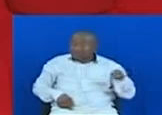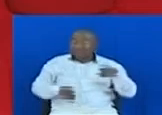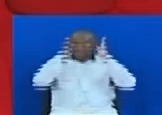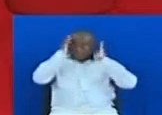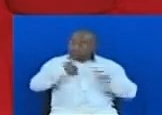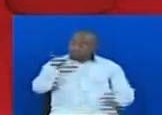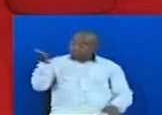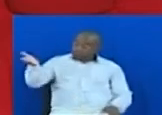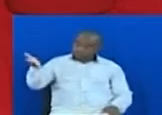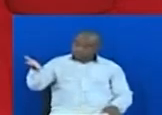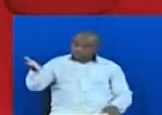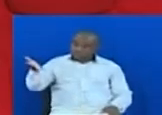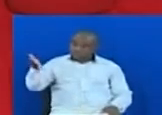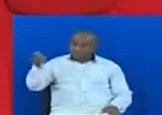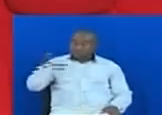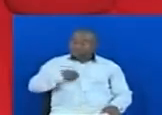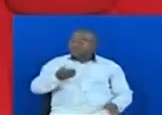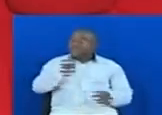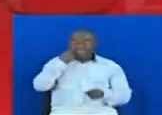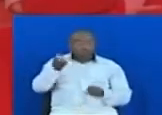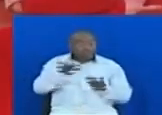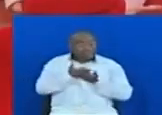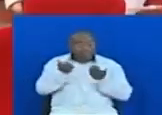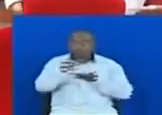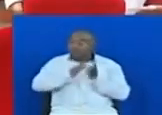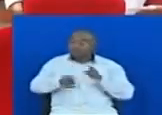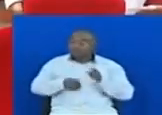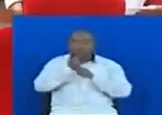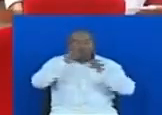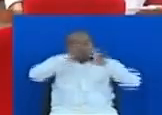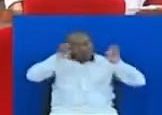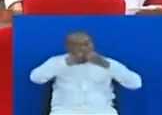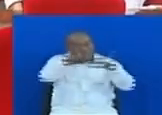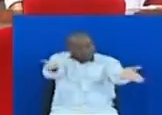mimi sioni hata kama tuna sababu ya kufanya uchunguzi.